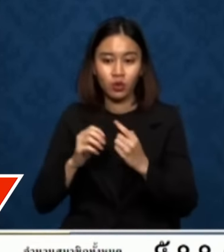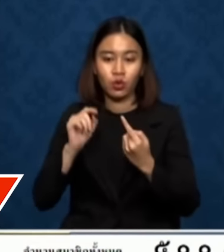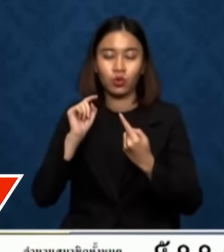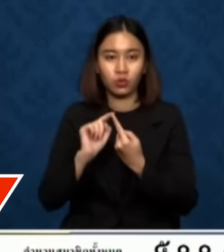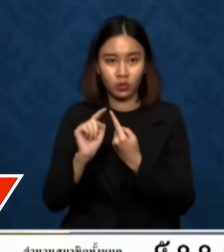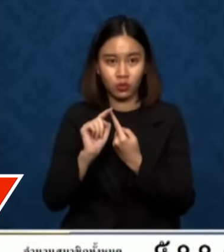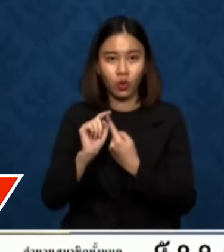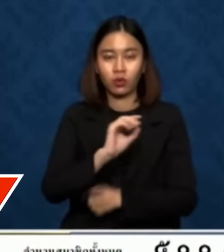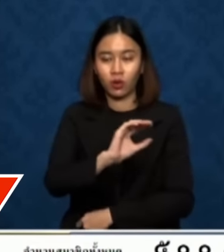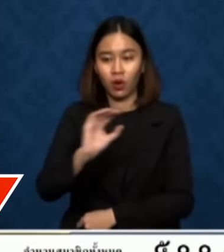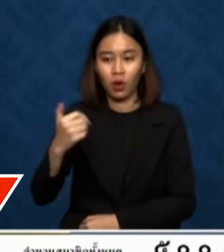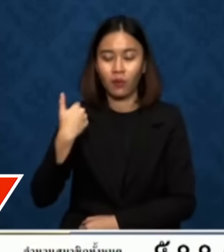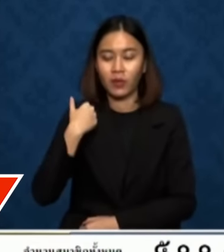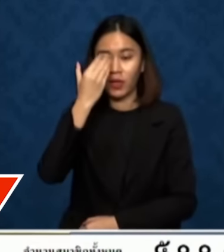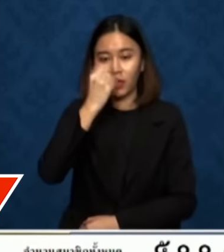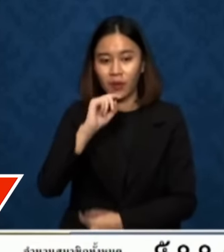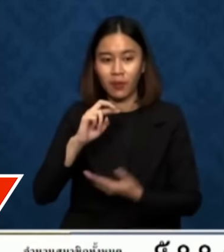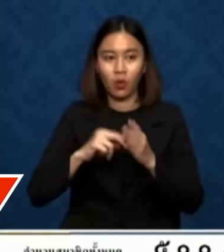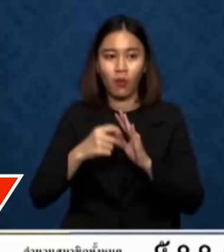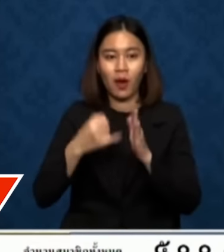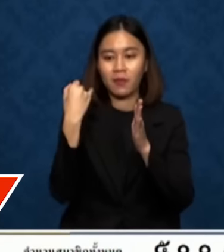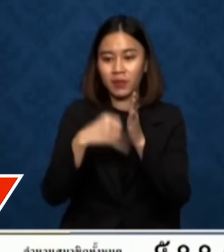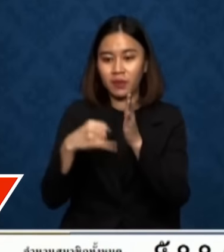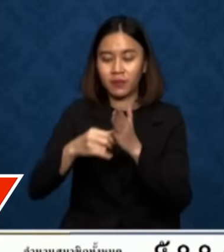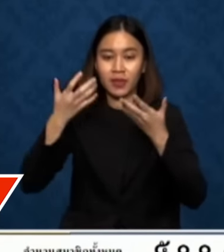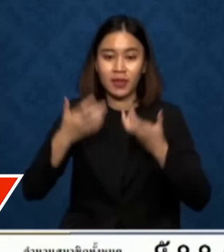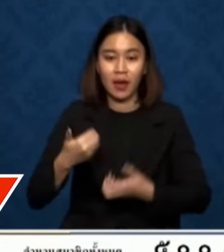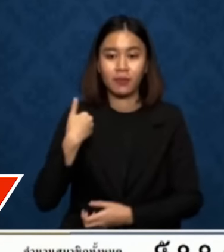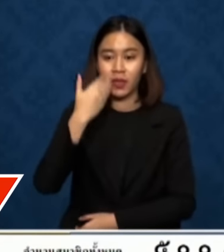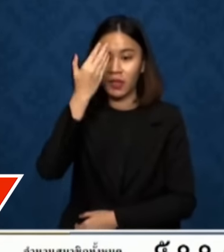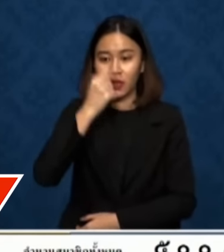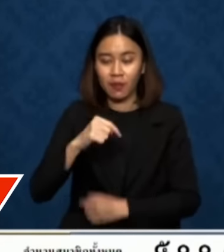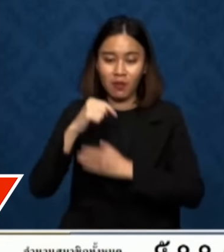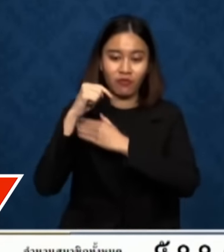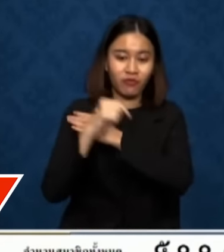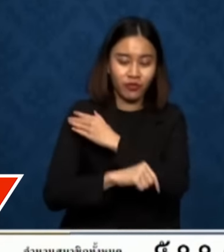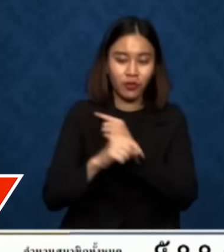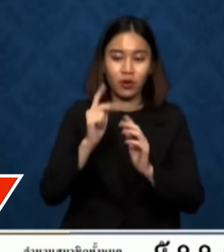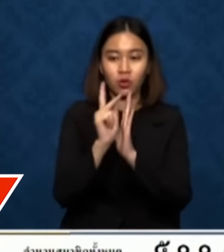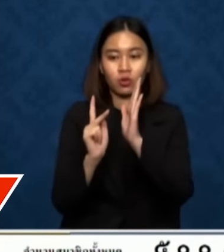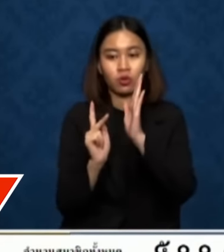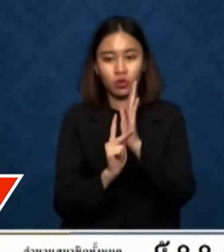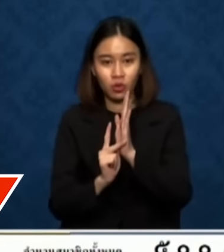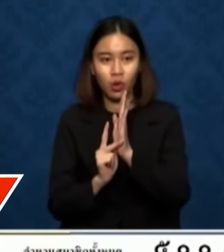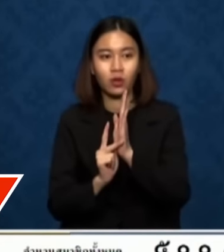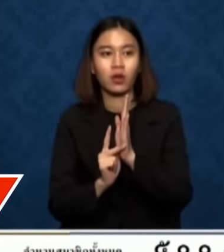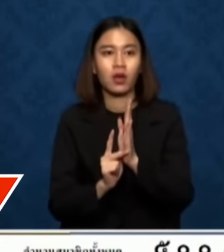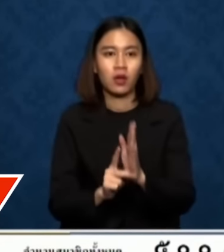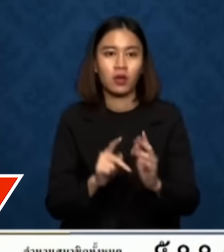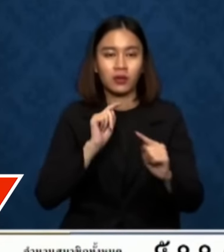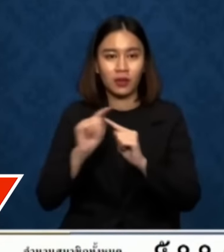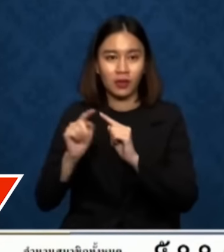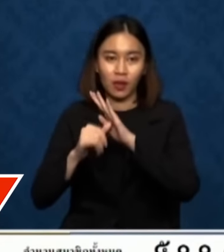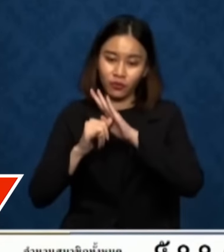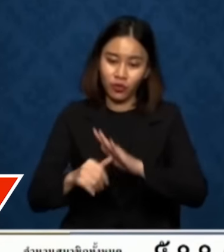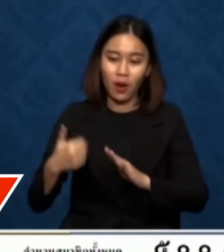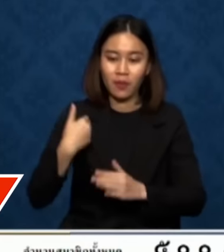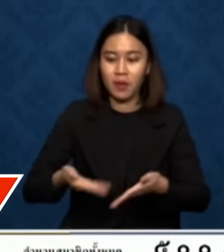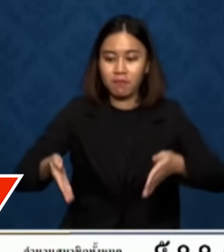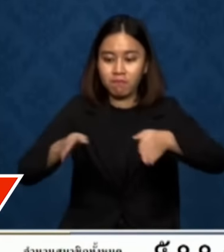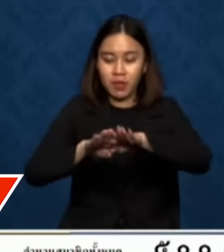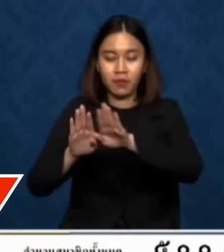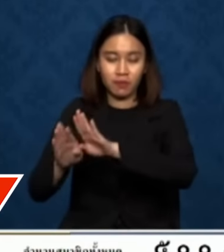อร์มตนเองแบบนี้เพราะถือว่าเป็นความผิดร้ายแรงเพราะว่าเป็นการละเมิดกฎชุมชนของแต่ละแพลตฟอร์มค่ะจึงมีการสั่งปิด